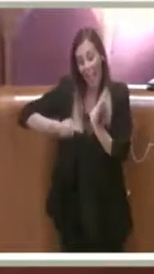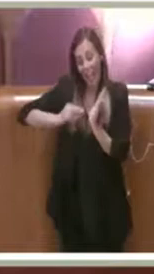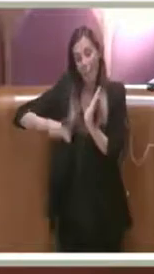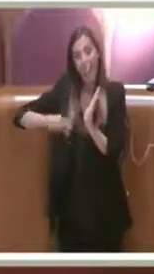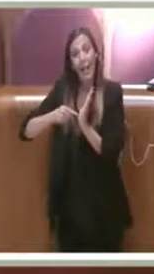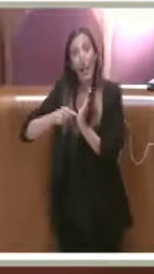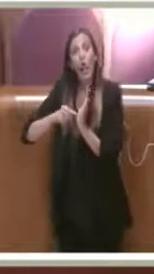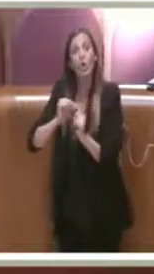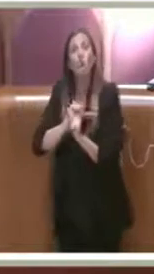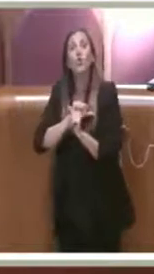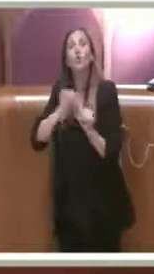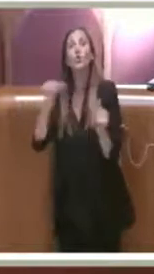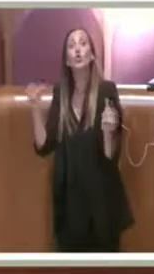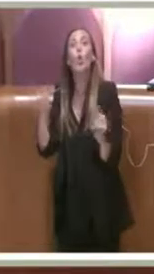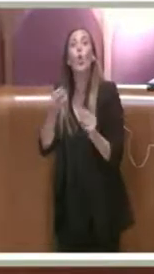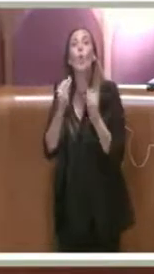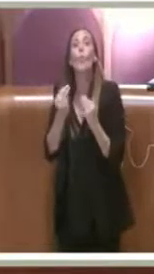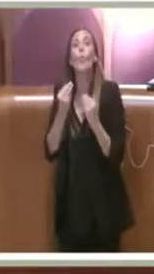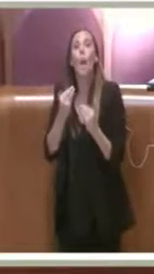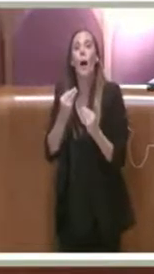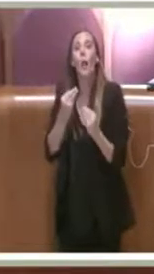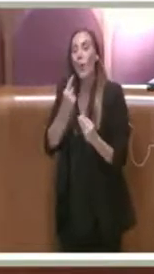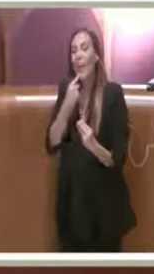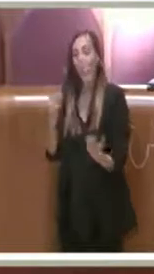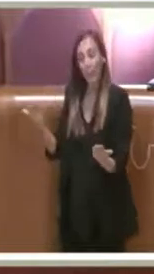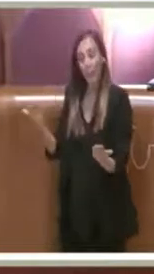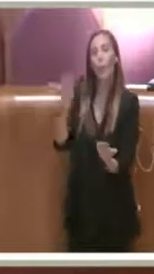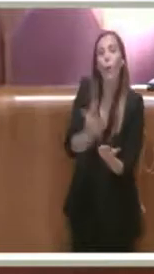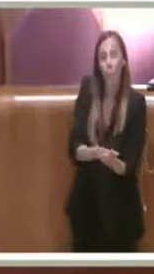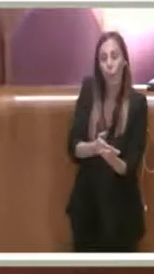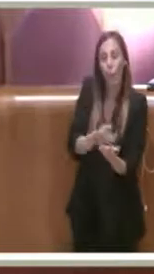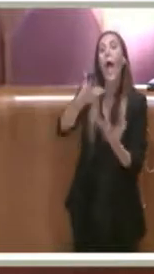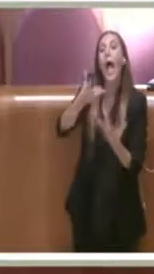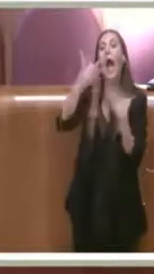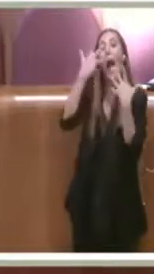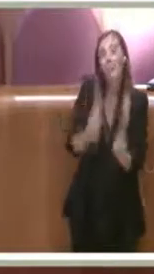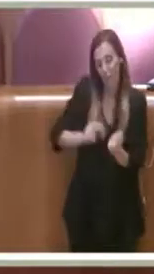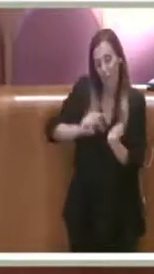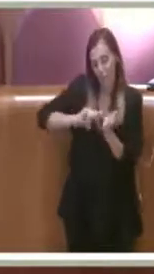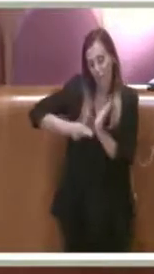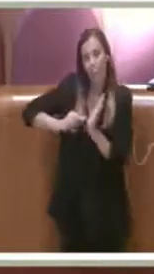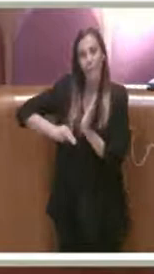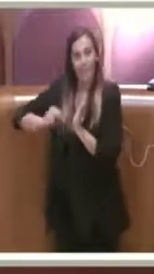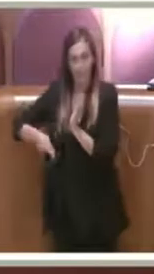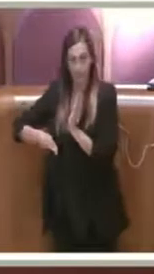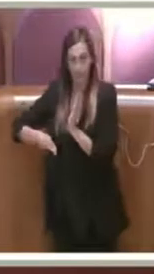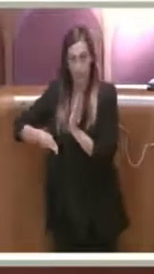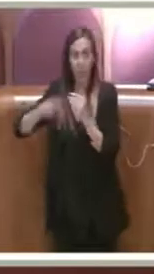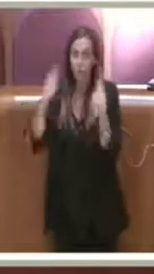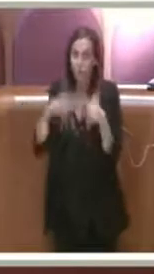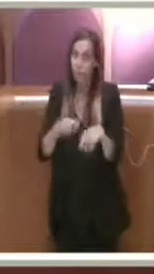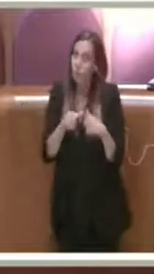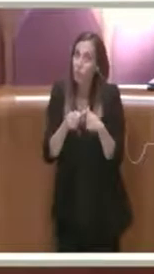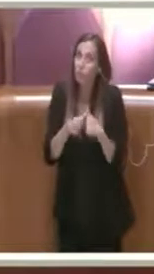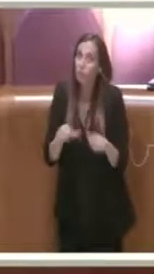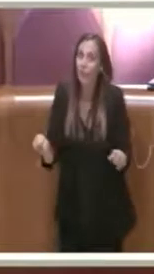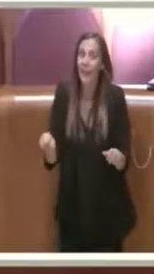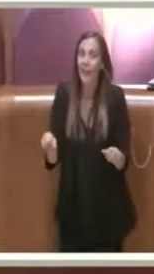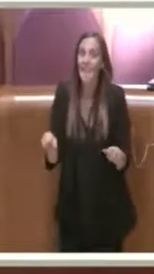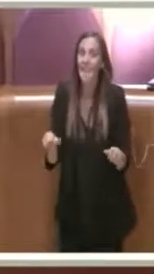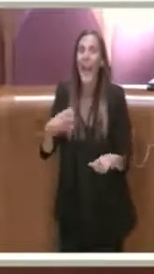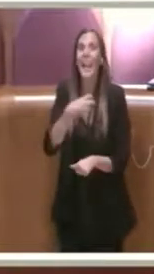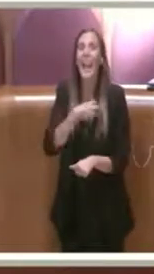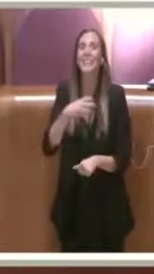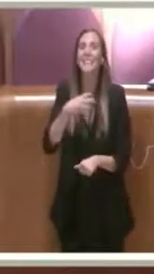solo a seguito di consenso dei proponenti. Abbiamo aggiunto un elemento secondo noi fondamentale.